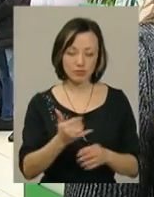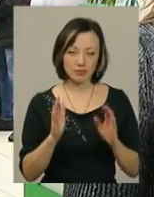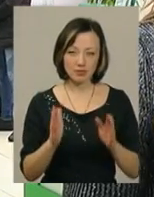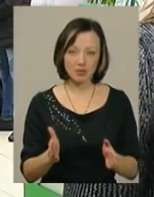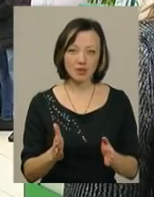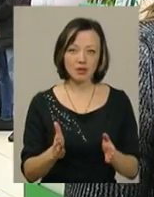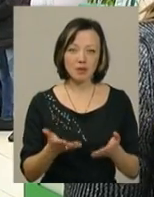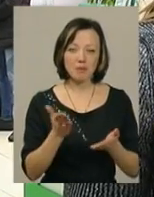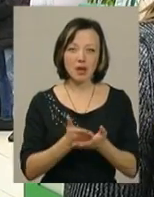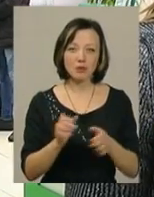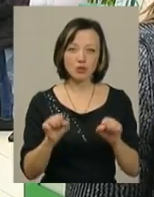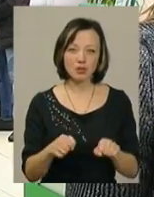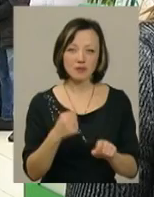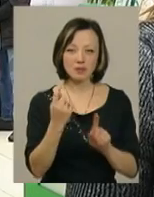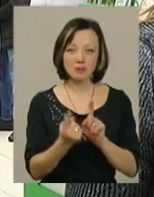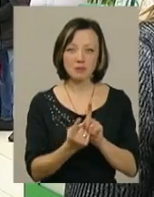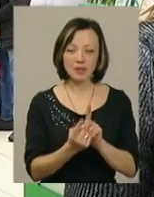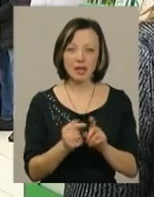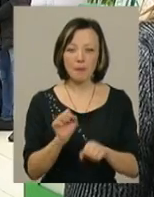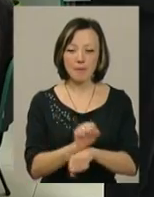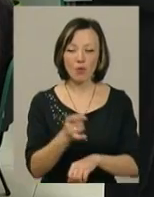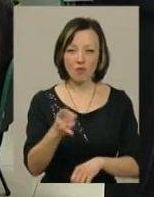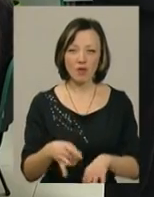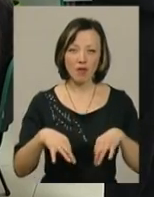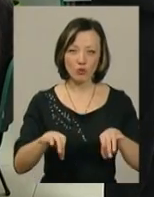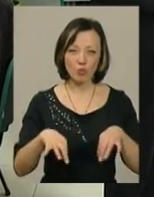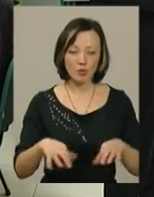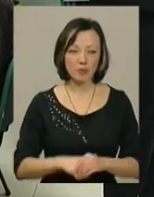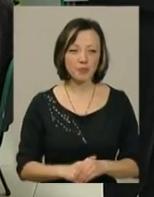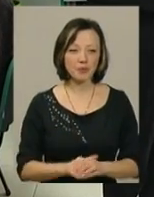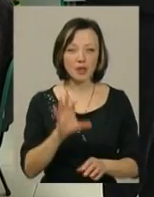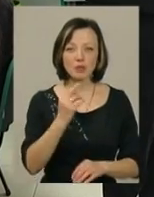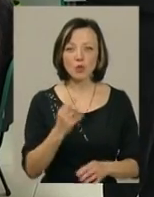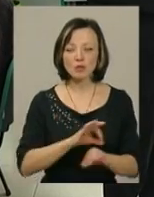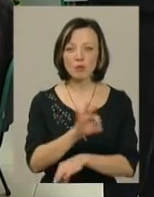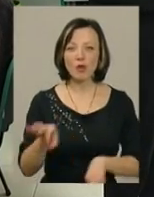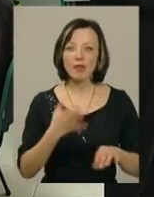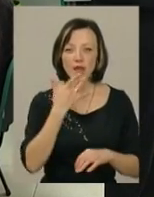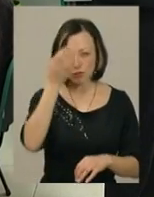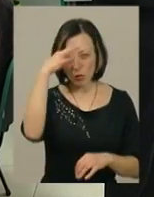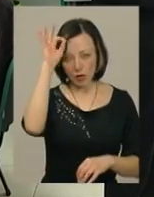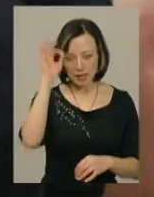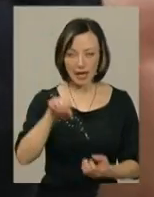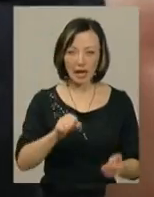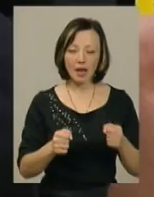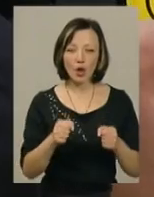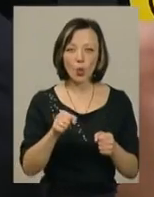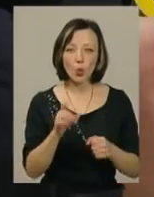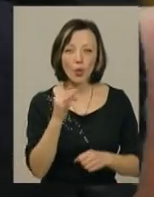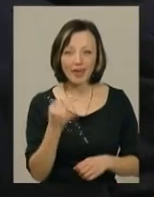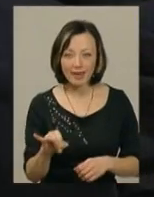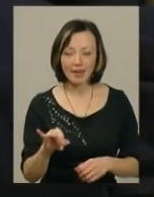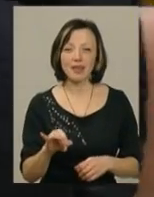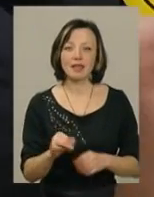зателефонують, і він буде тоді мати можливість підійти і відпаркувати свій автомобіль. Соціальний проект Нацполіції «Керуй» триває від 11